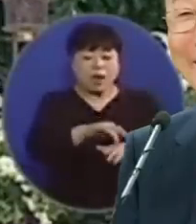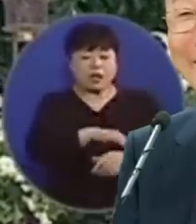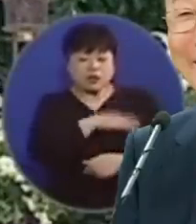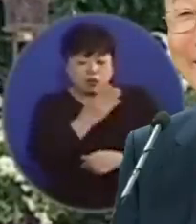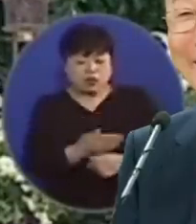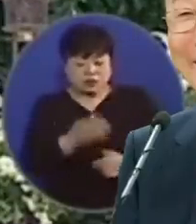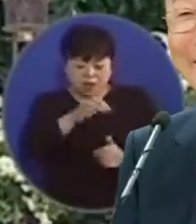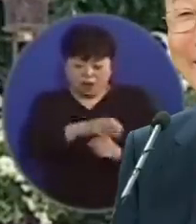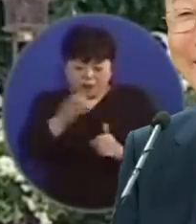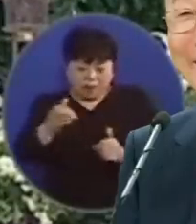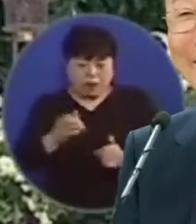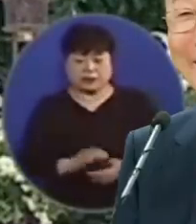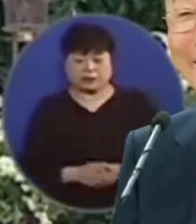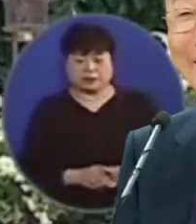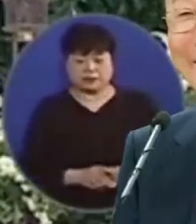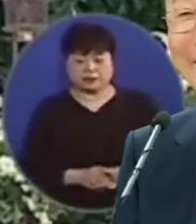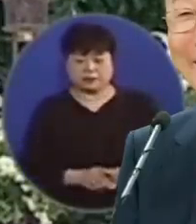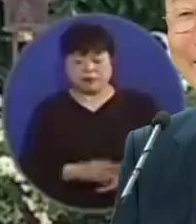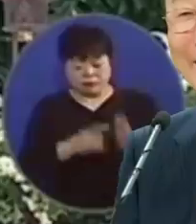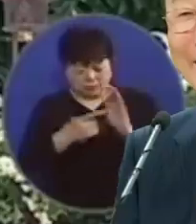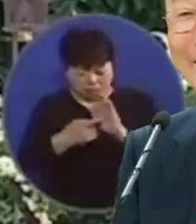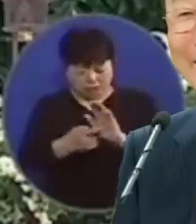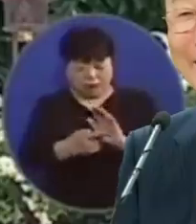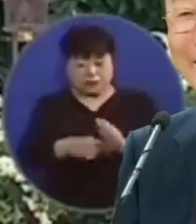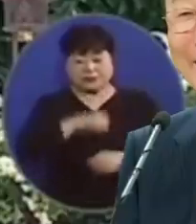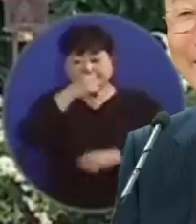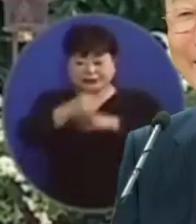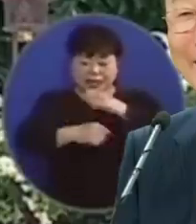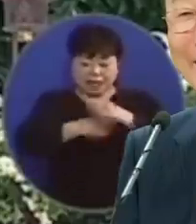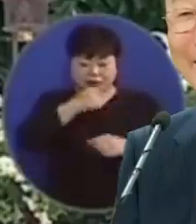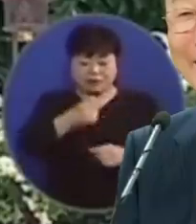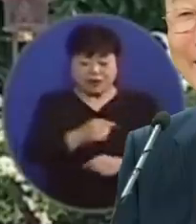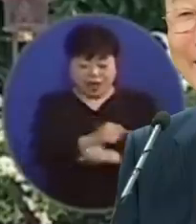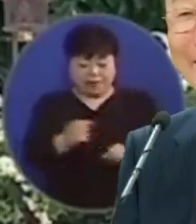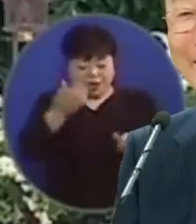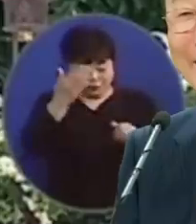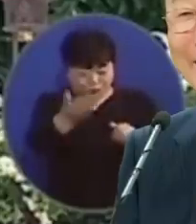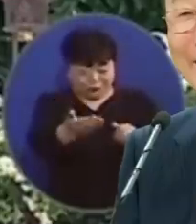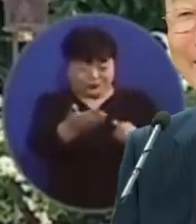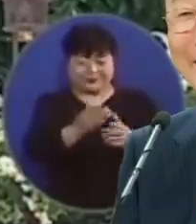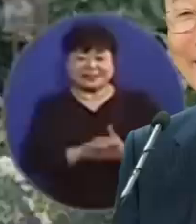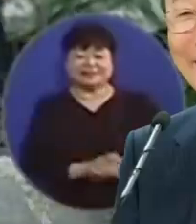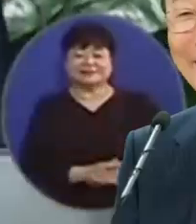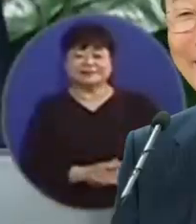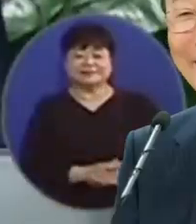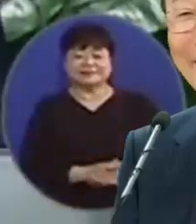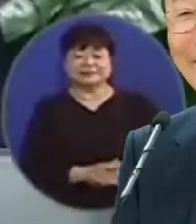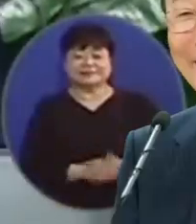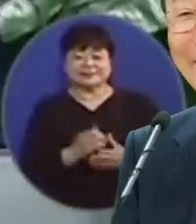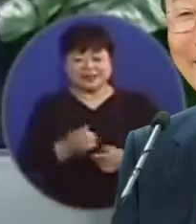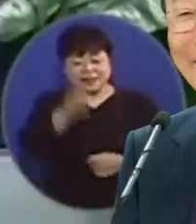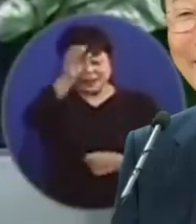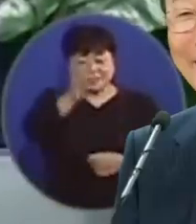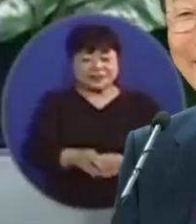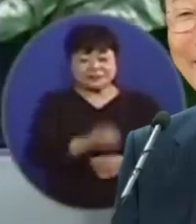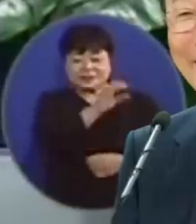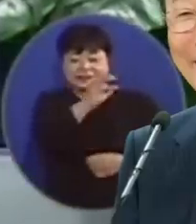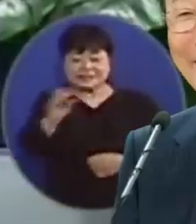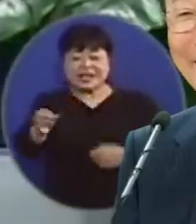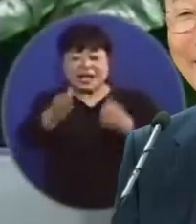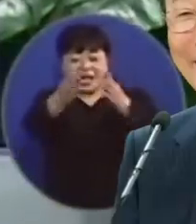권세를 벗어버려 밝히 승리하시고 우리를 자유와 해방을 주신 것입니다. 그러므로 십자가를 통해서